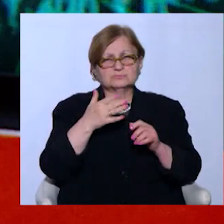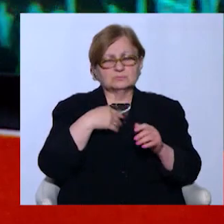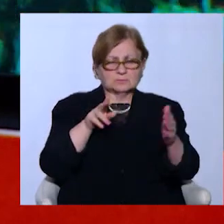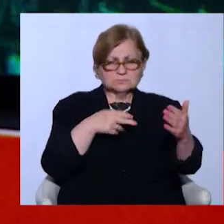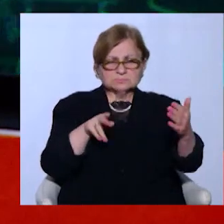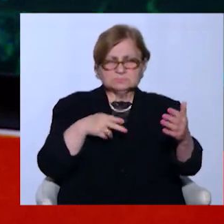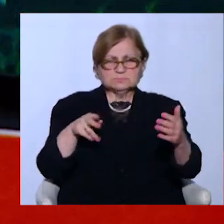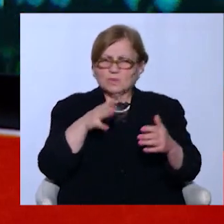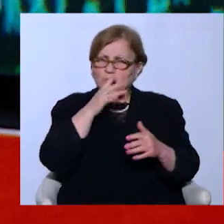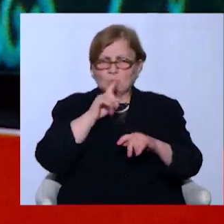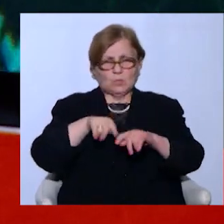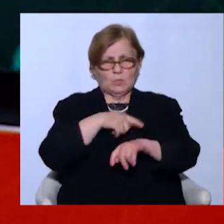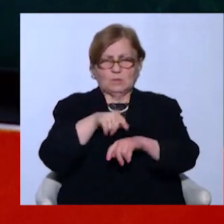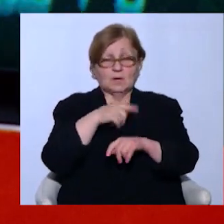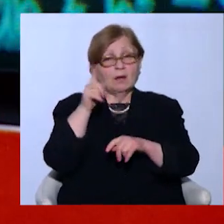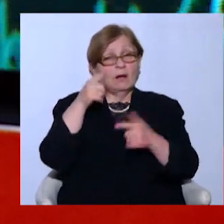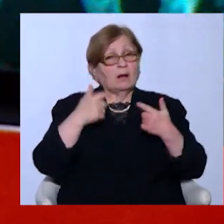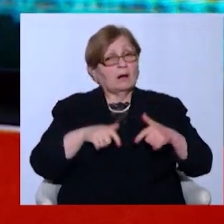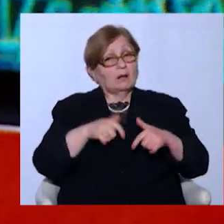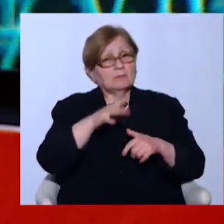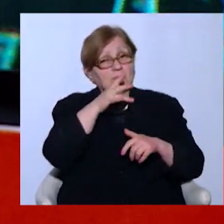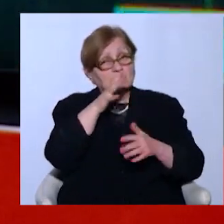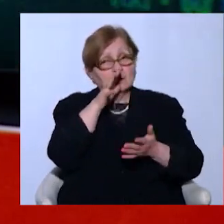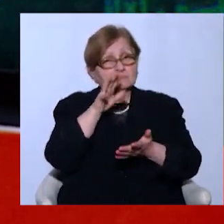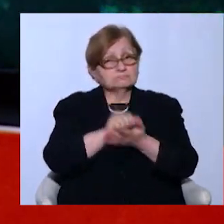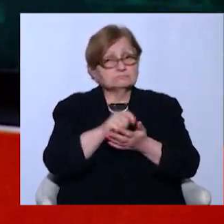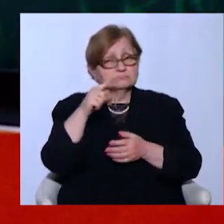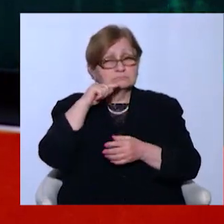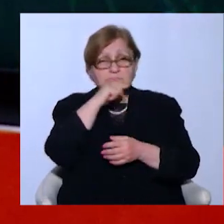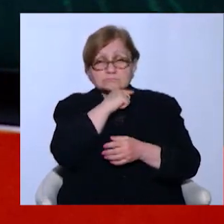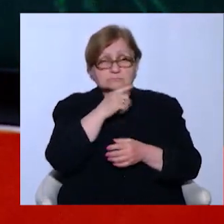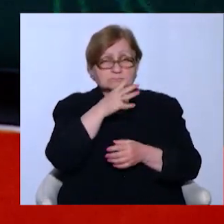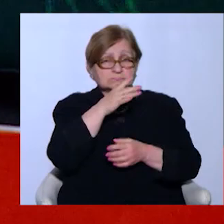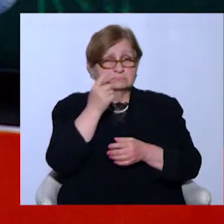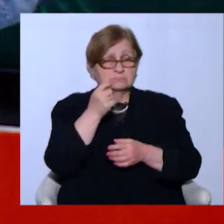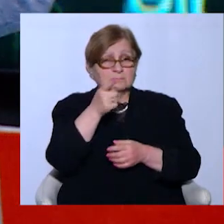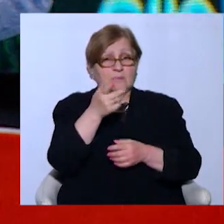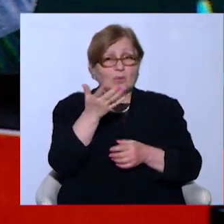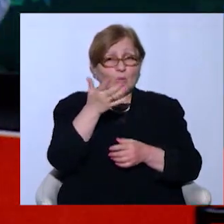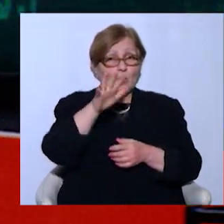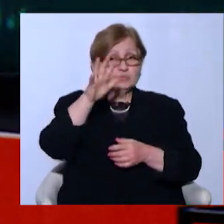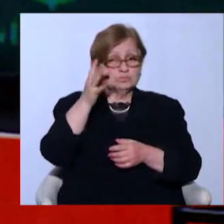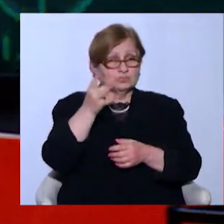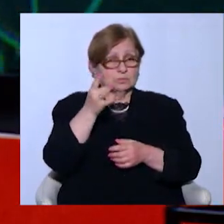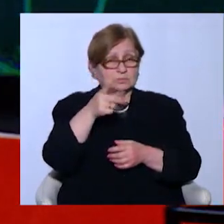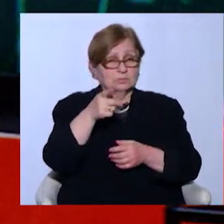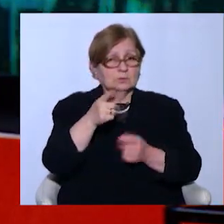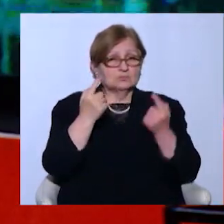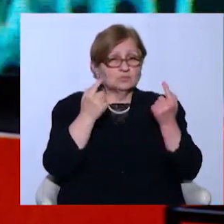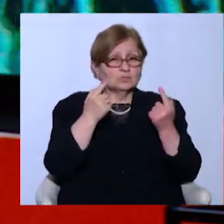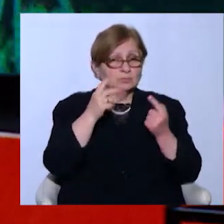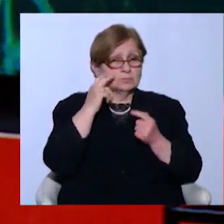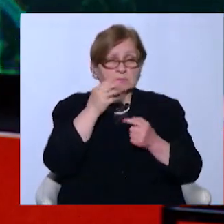დამჭირდებოდა რომ 2-ჯერ 299 კვადრატი 5-ჯერ 299 კვადრატიდან, რომელიც დიდი